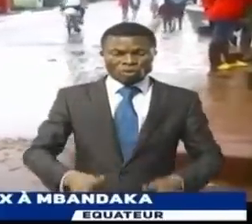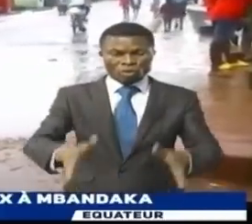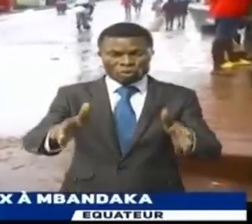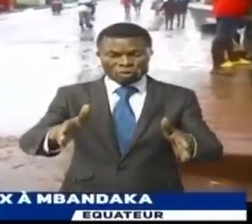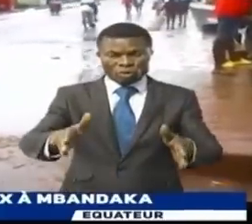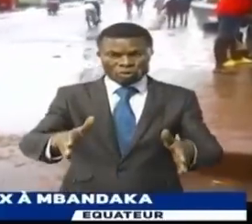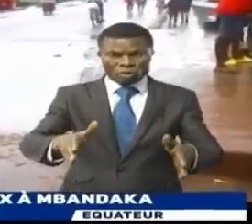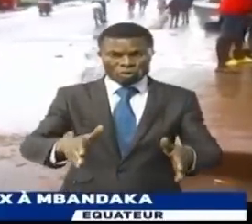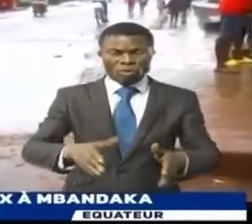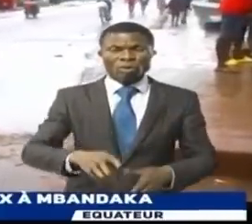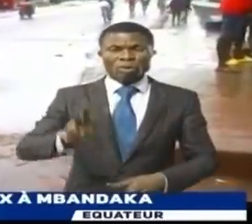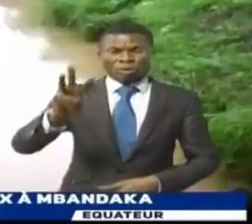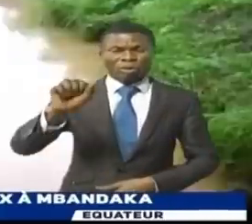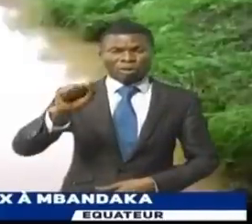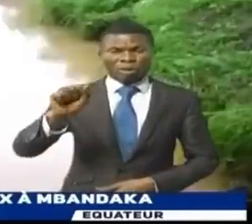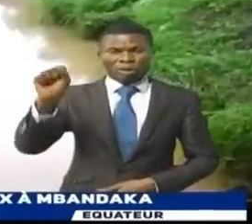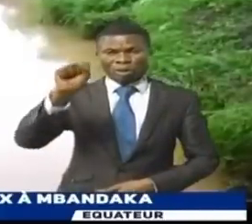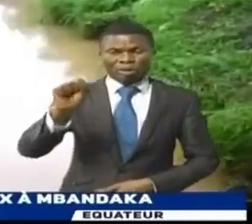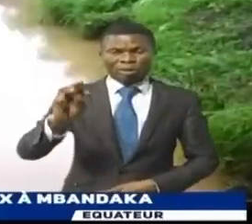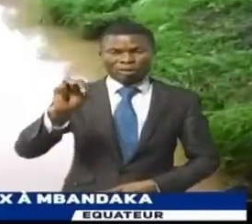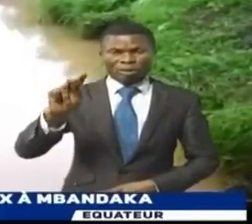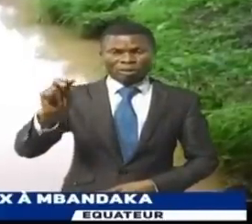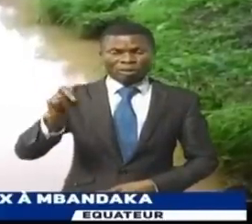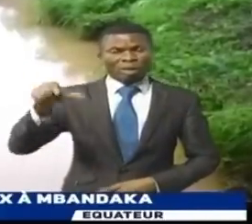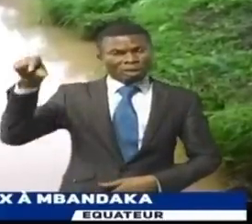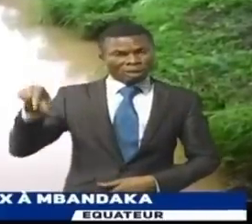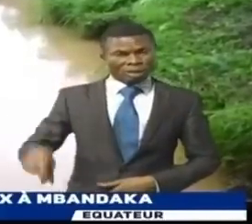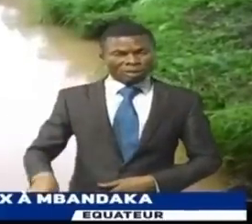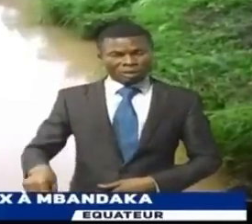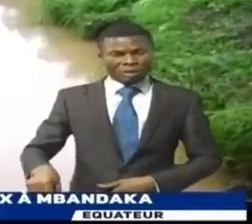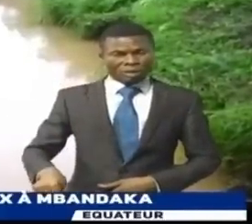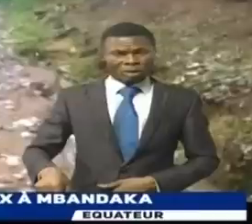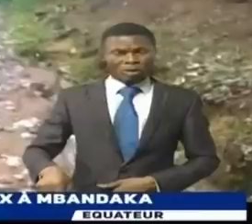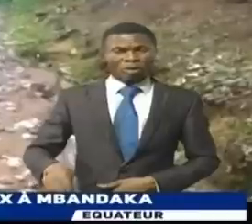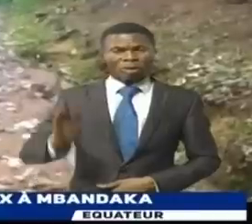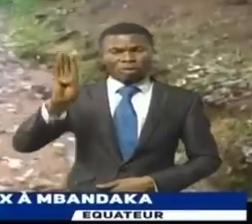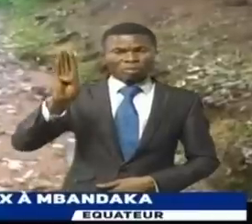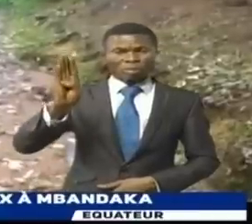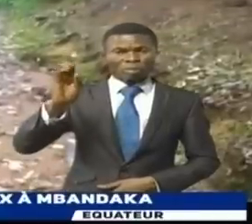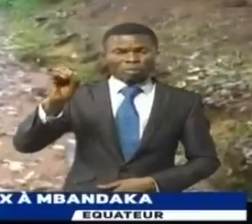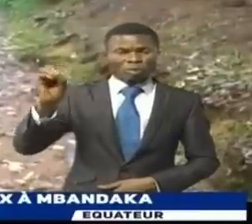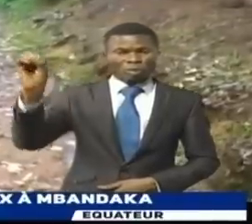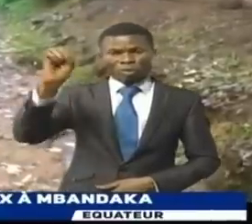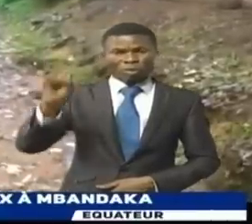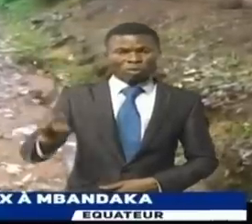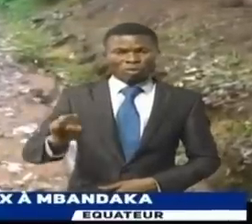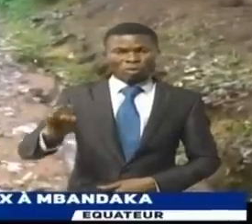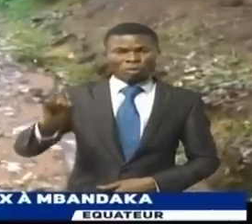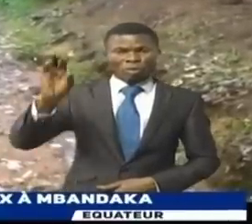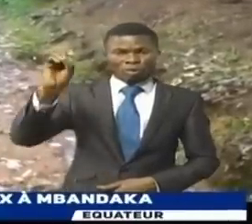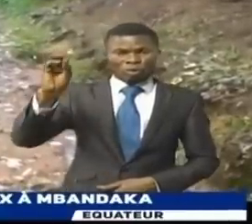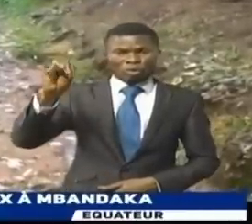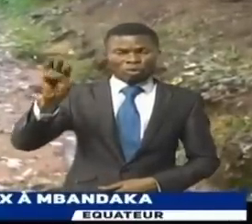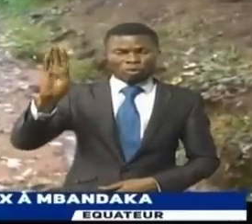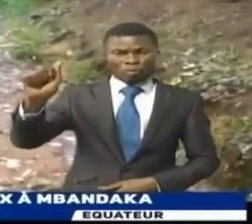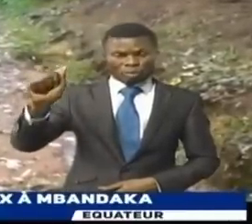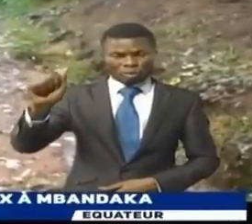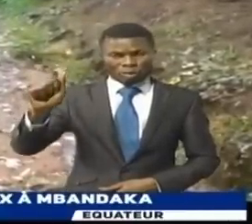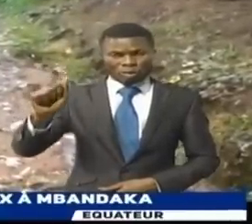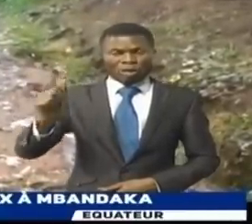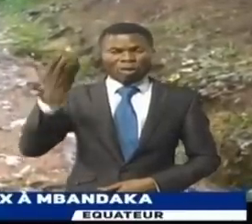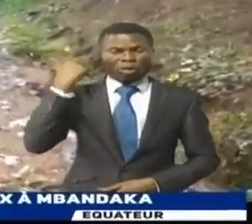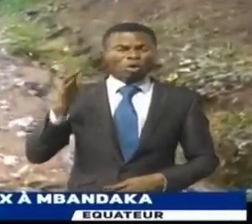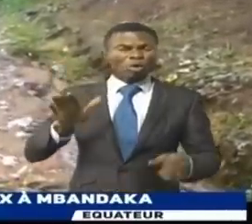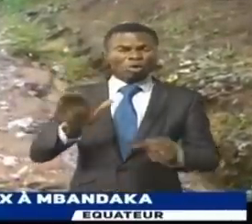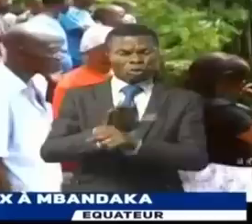sur Yassanyama, ainsi que des quartiers Bosomba et Bomwanza, jadis sinistrés par